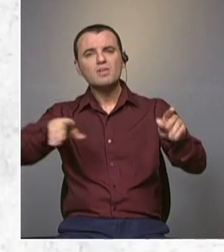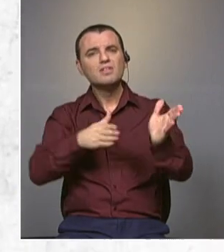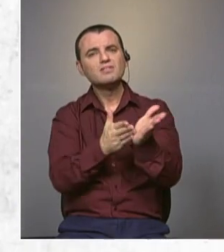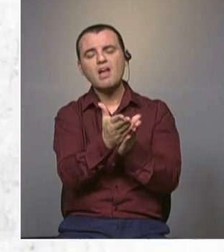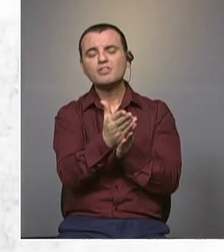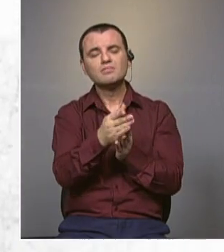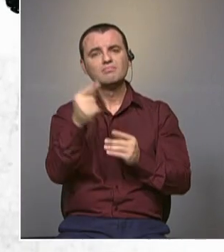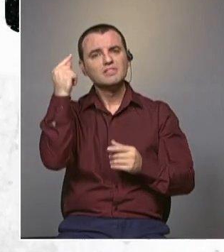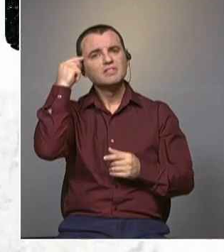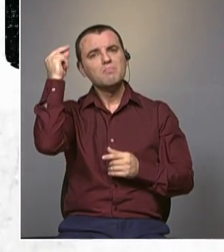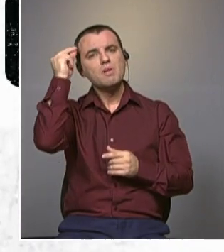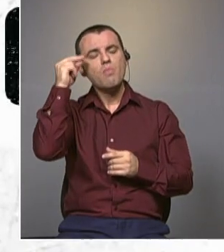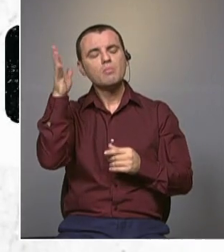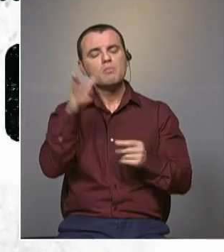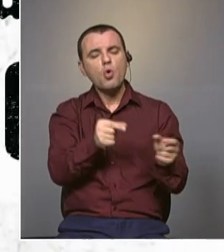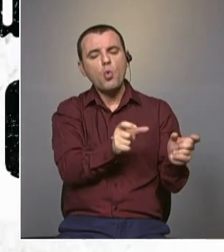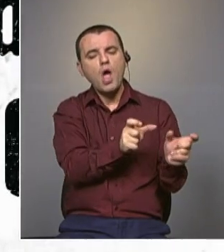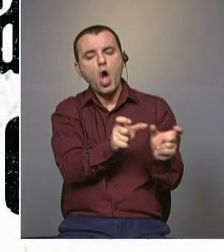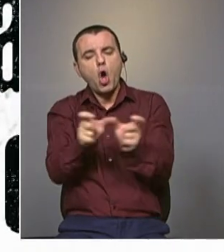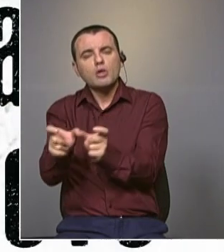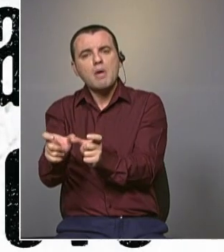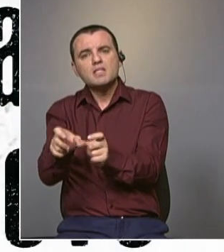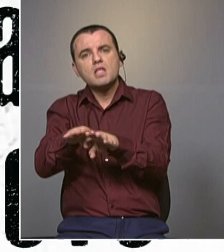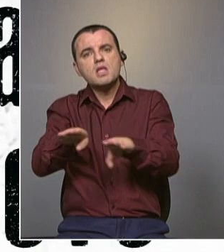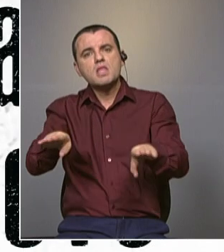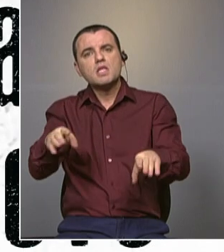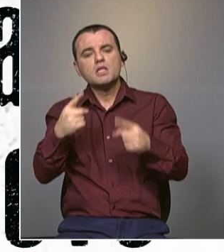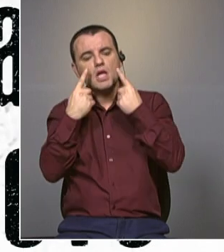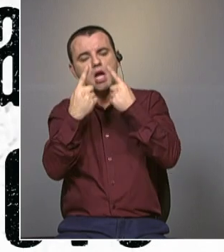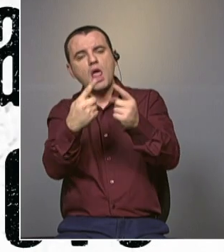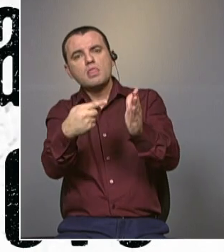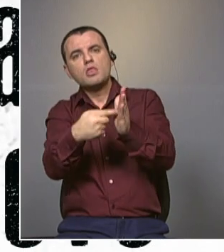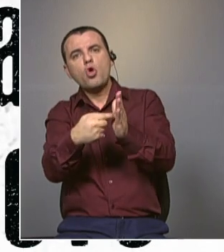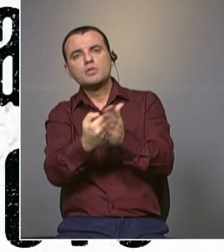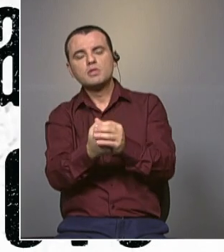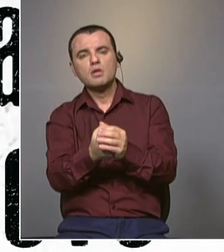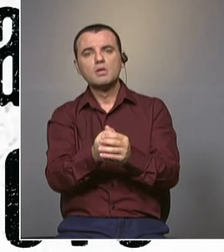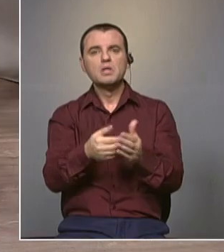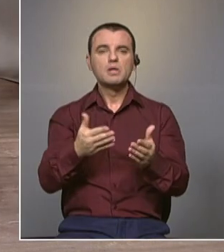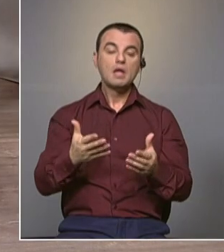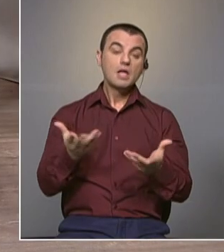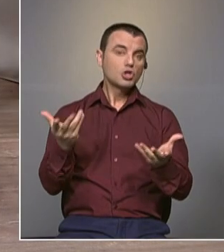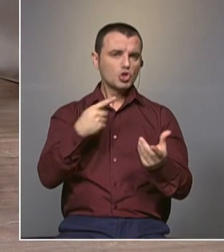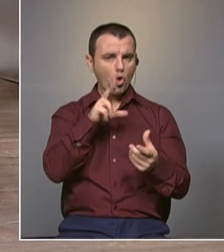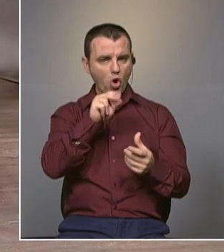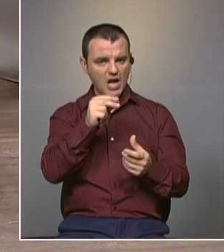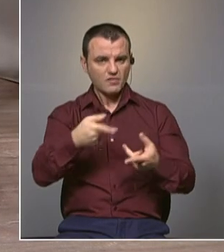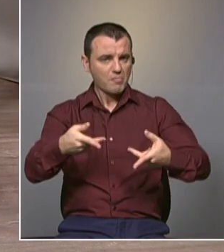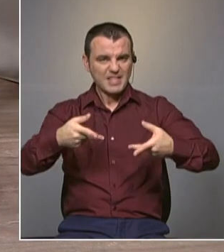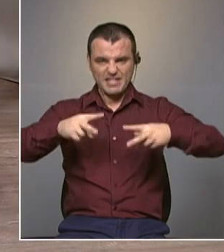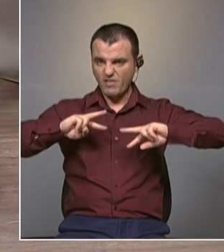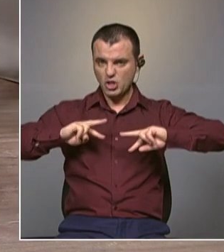припомним колко от места на детската гледна точка спрямо това, което на нас не се струва самоподразбиращо се. Защо казвам завръщане?